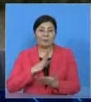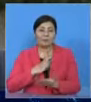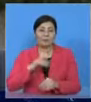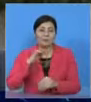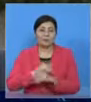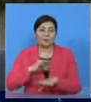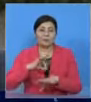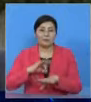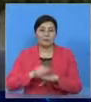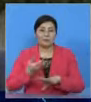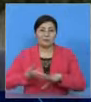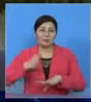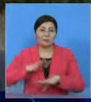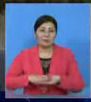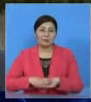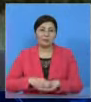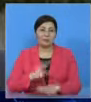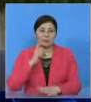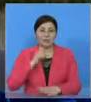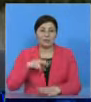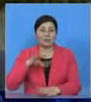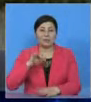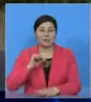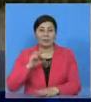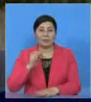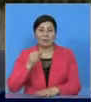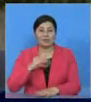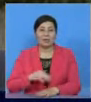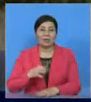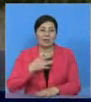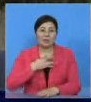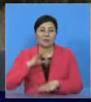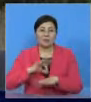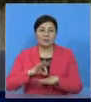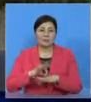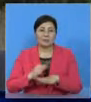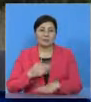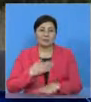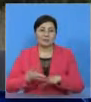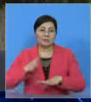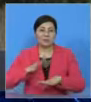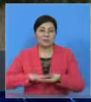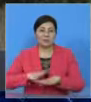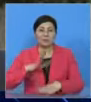сахарный диабет и ишемическая болезнь сердца. С такими осложнениями,